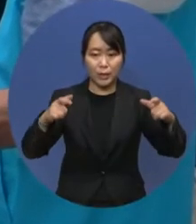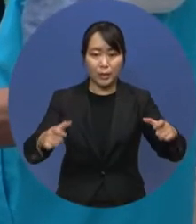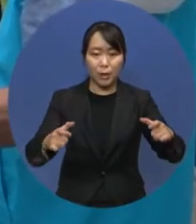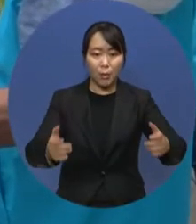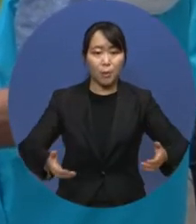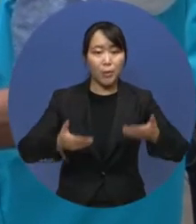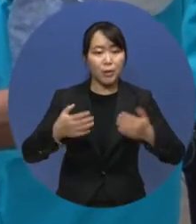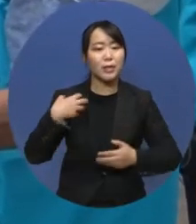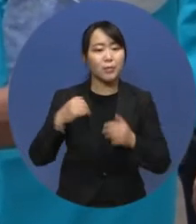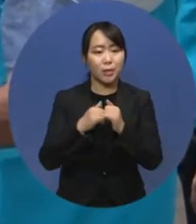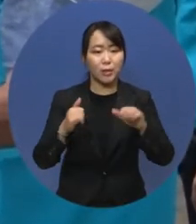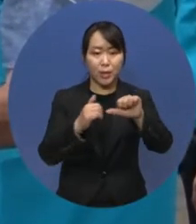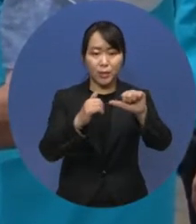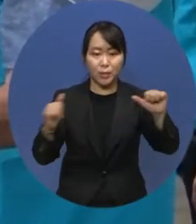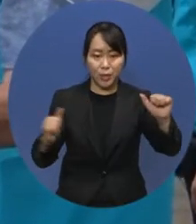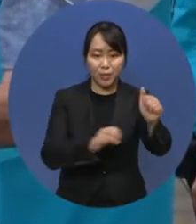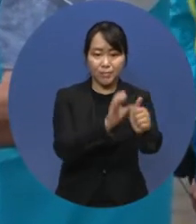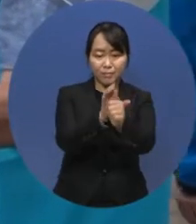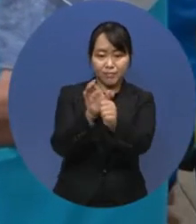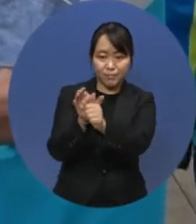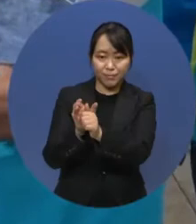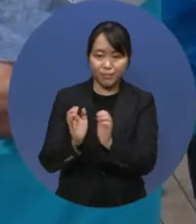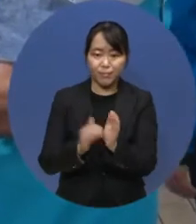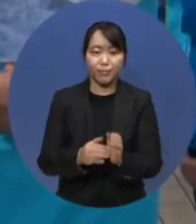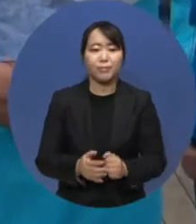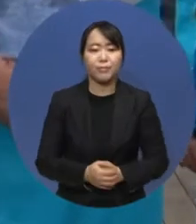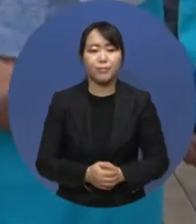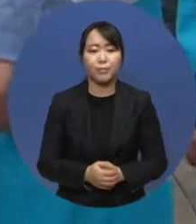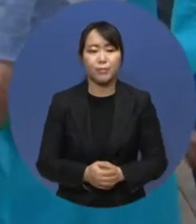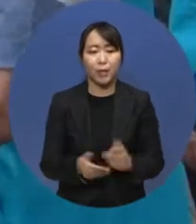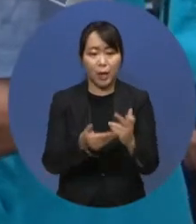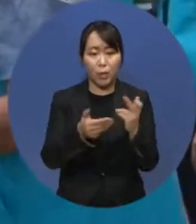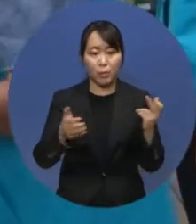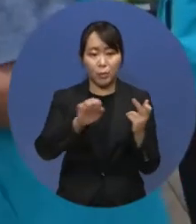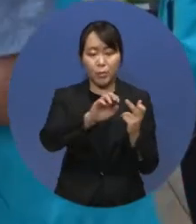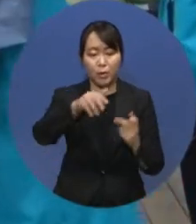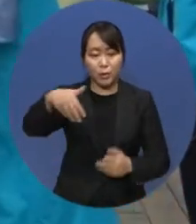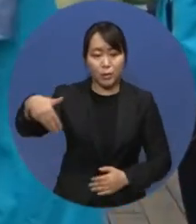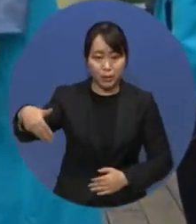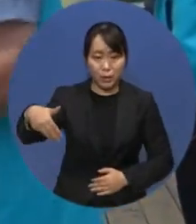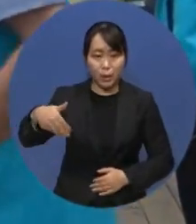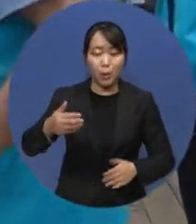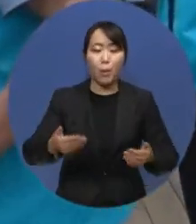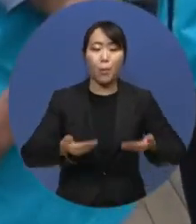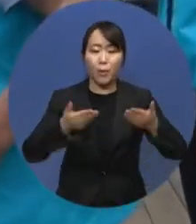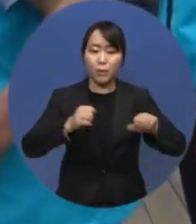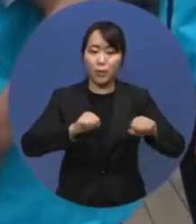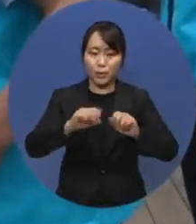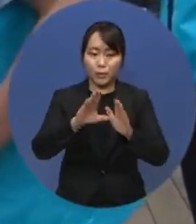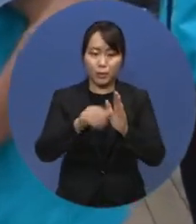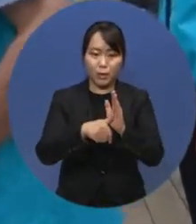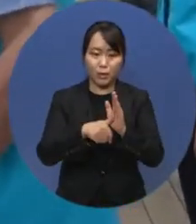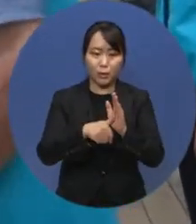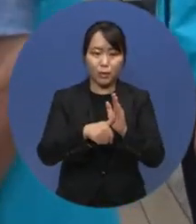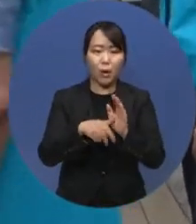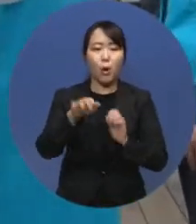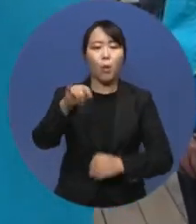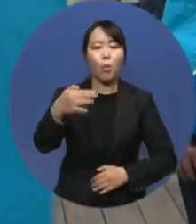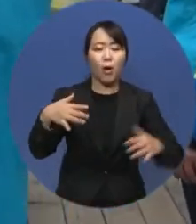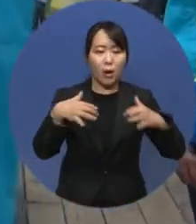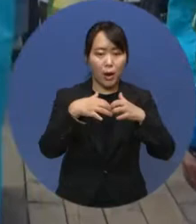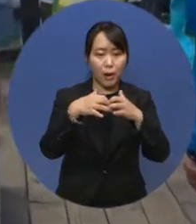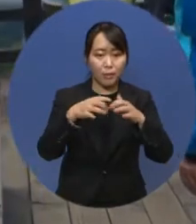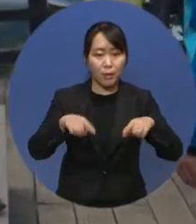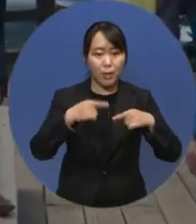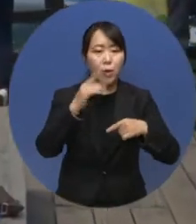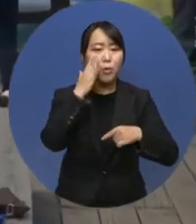책임자로서 5명의 임명장을 받았습니다. 강원도 평창 바랑산 봉사 활동에는 월남천전의 용산